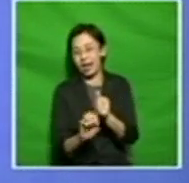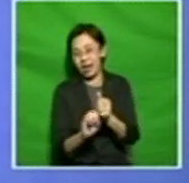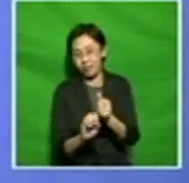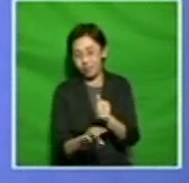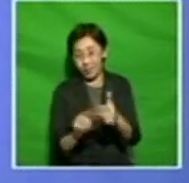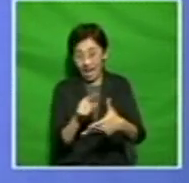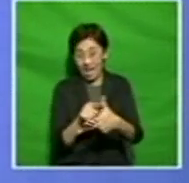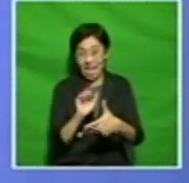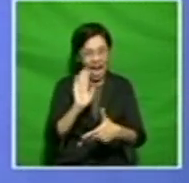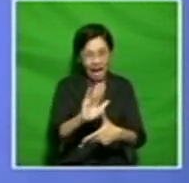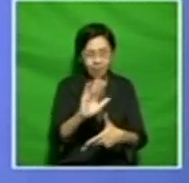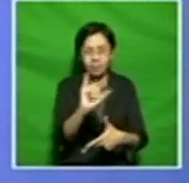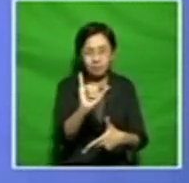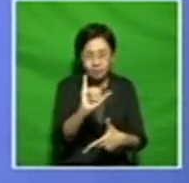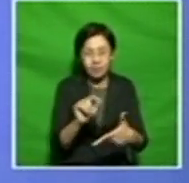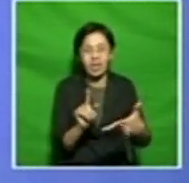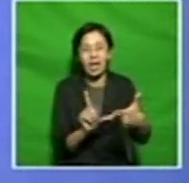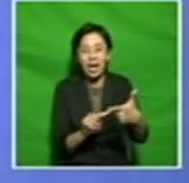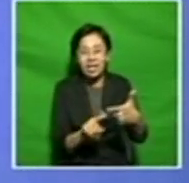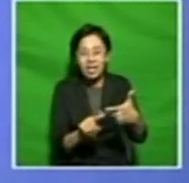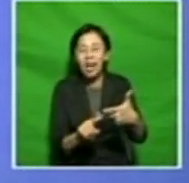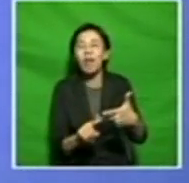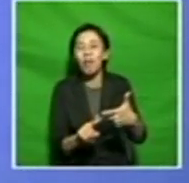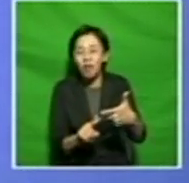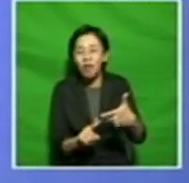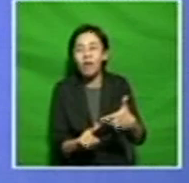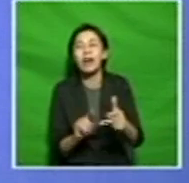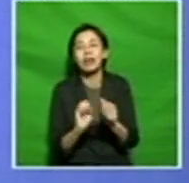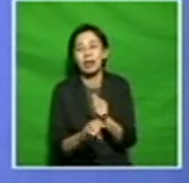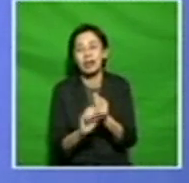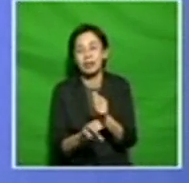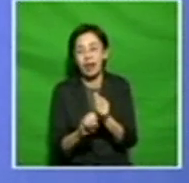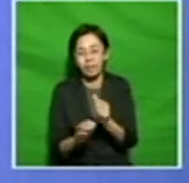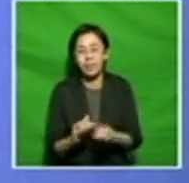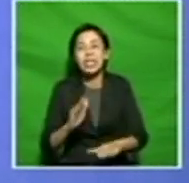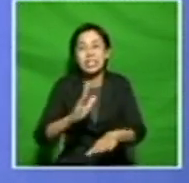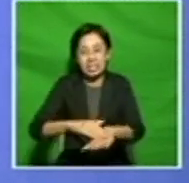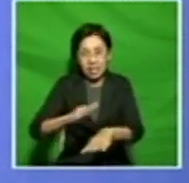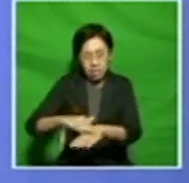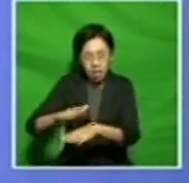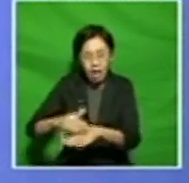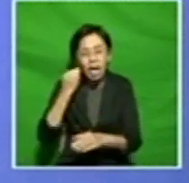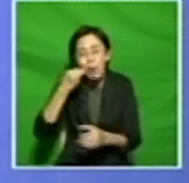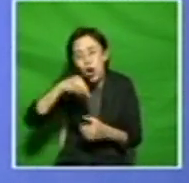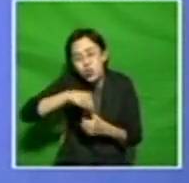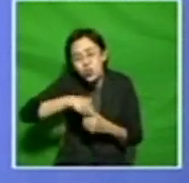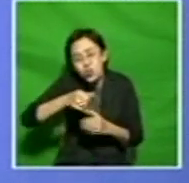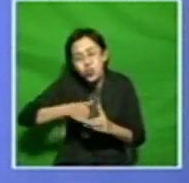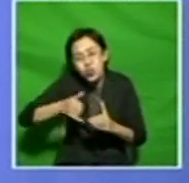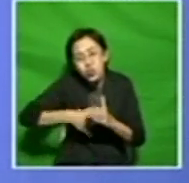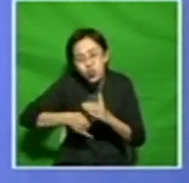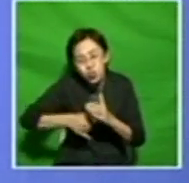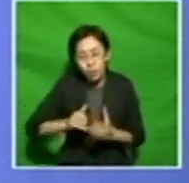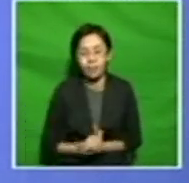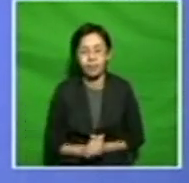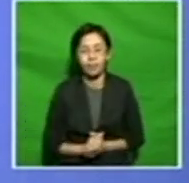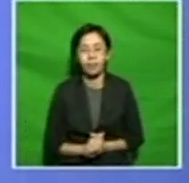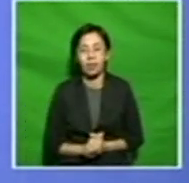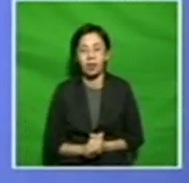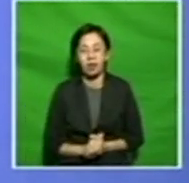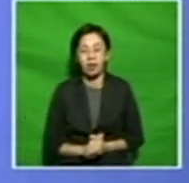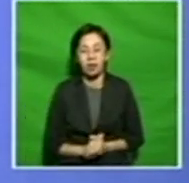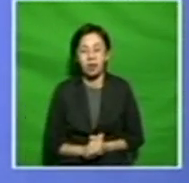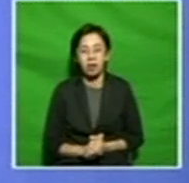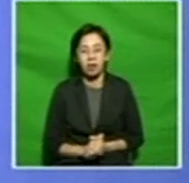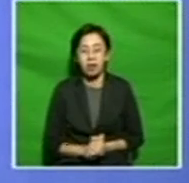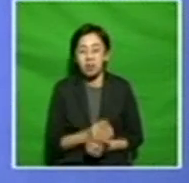ไม่ได้ห้ามแล้วก็ยังไม่ได้บอกว่าให้แต่ควรมันเป็นคำเตือนระดับที่หนึ่งแต่เมื่อจะ